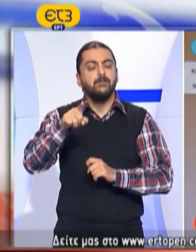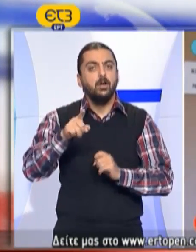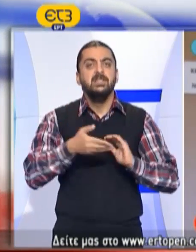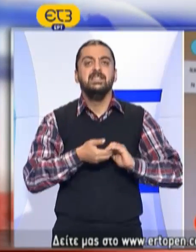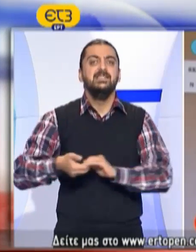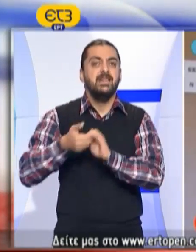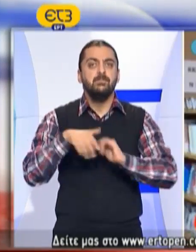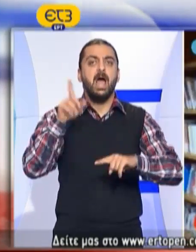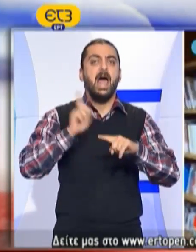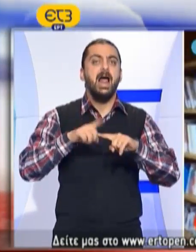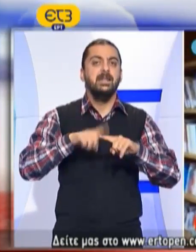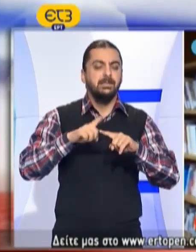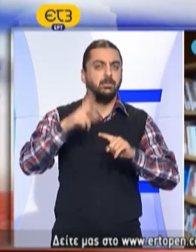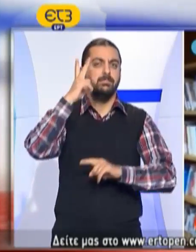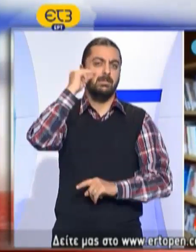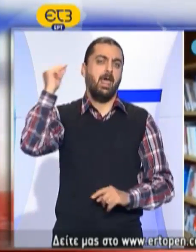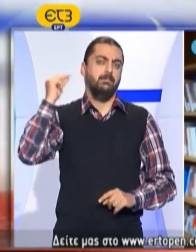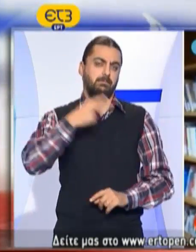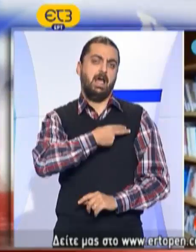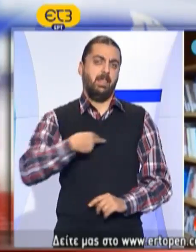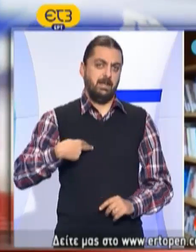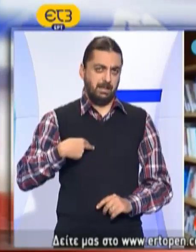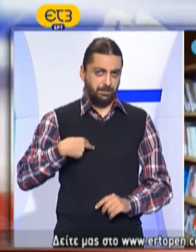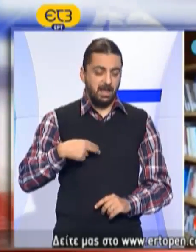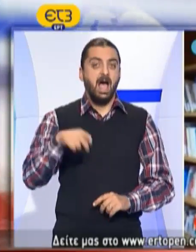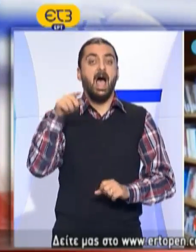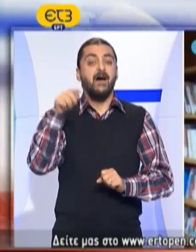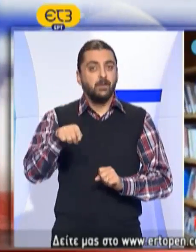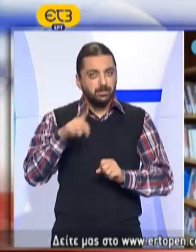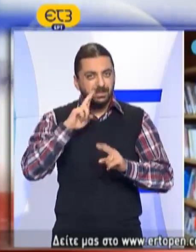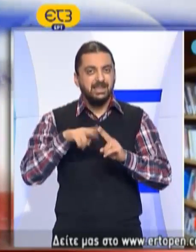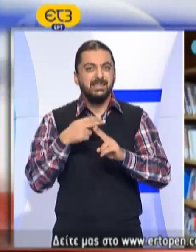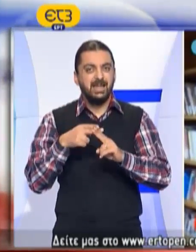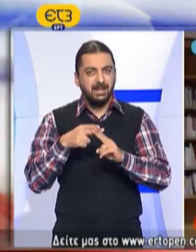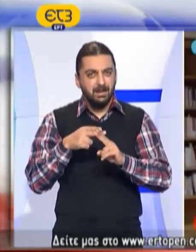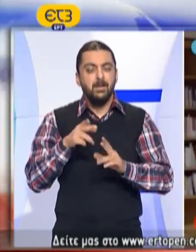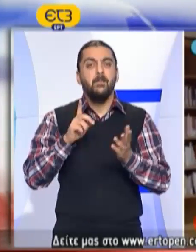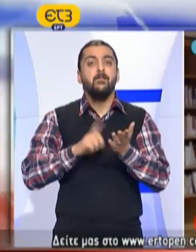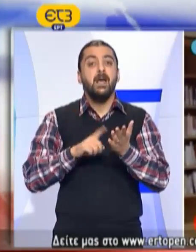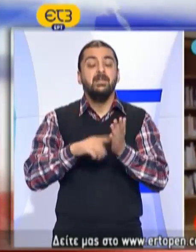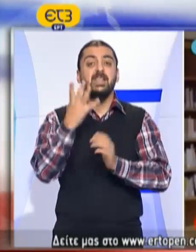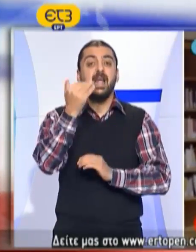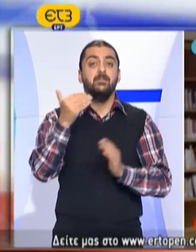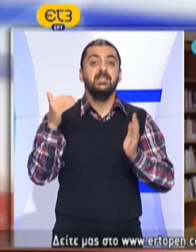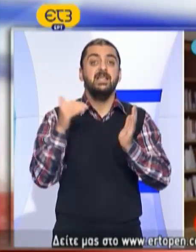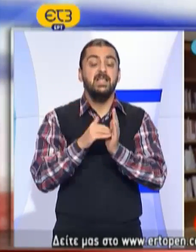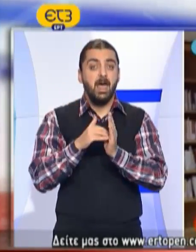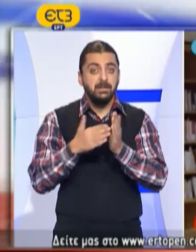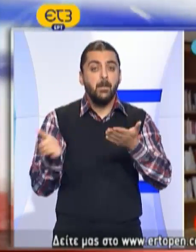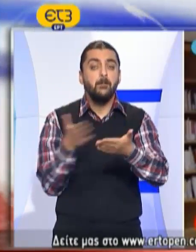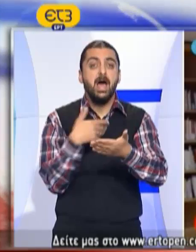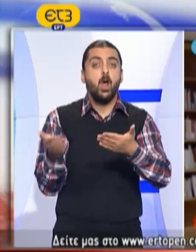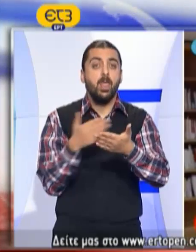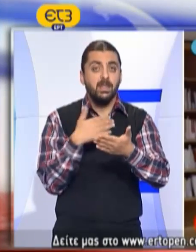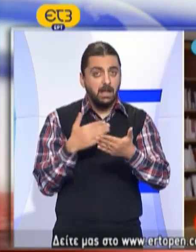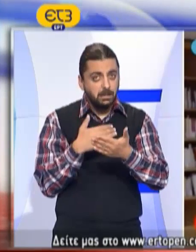ελληνικών ακαδημαϊκών βιβλιοθηκών. Μέσα από τον ΣΕΑΒ Χία Λίν δίνεται πρόσβαση σε 14.500 περίπου περιοδικά, σε πάρα